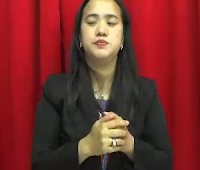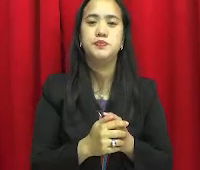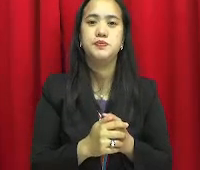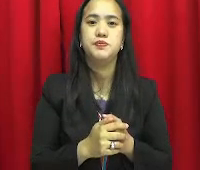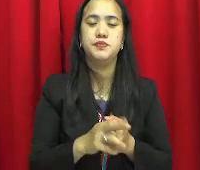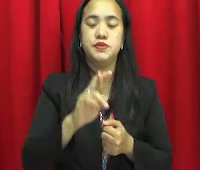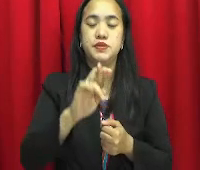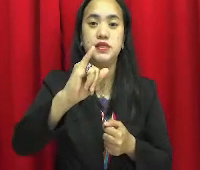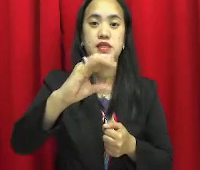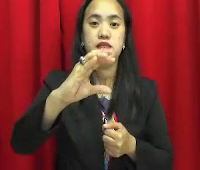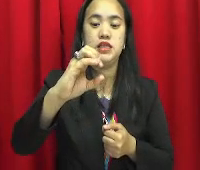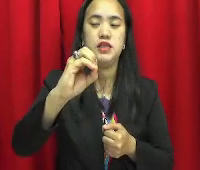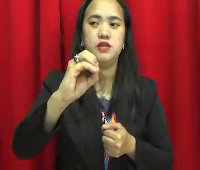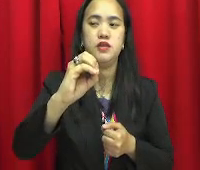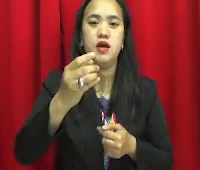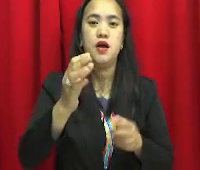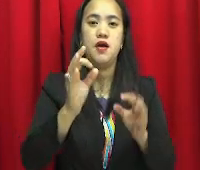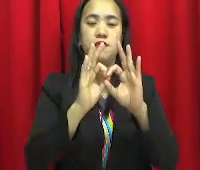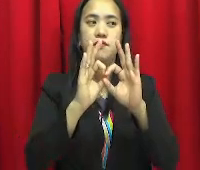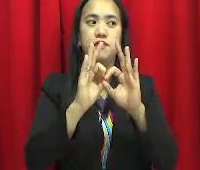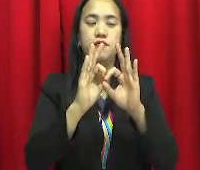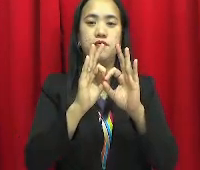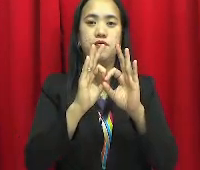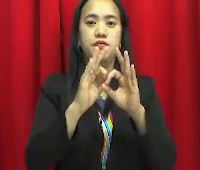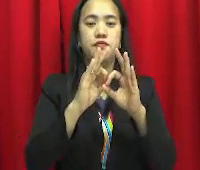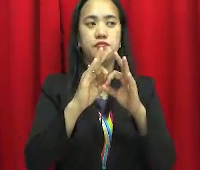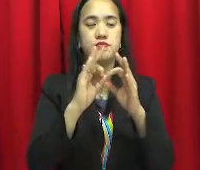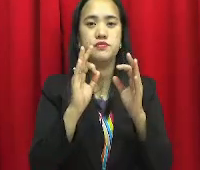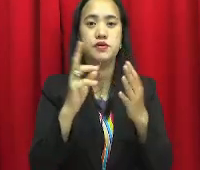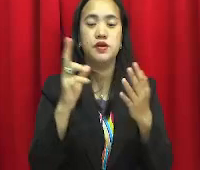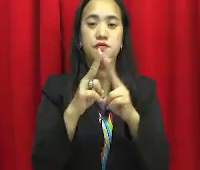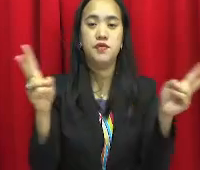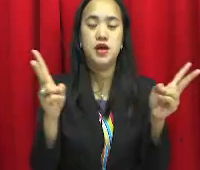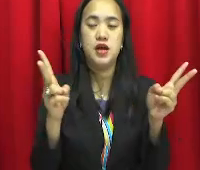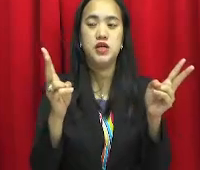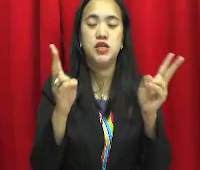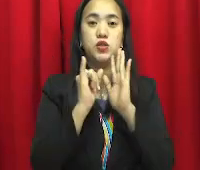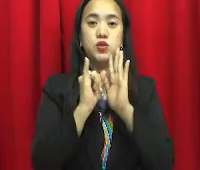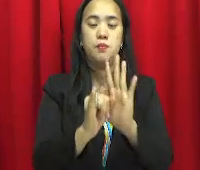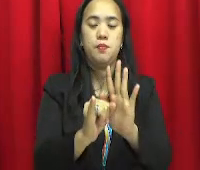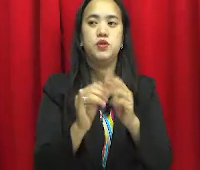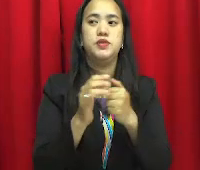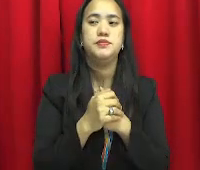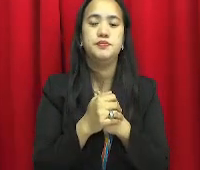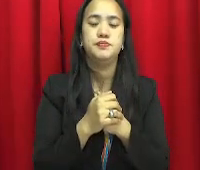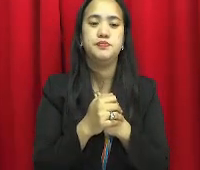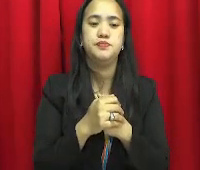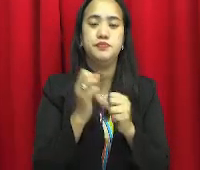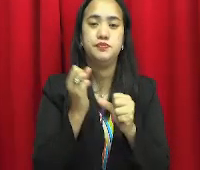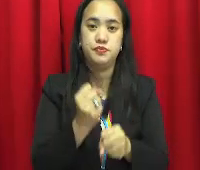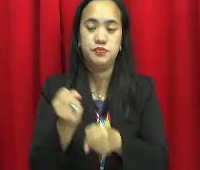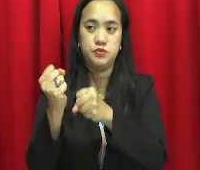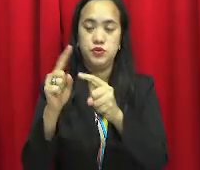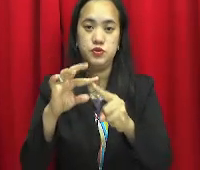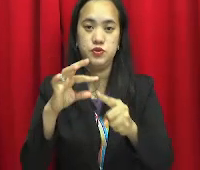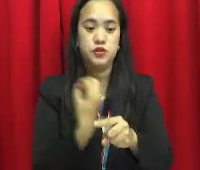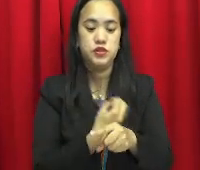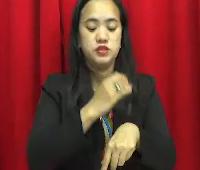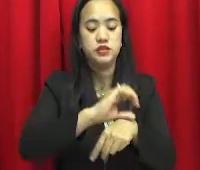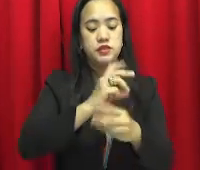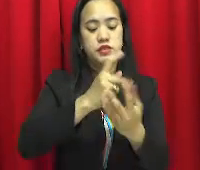to ay talagang very supportive sa ating programa. Andiyan rin si Marlon. Yeah, wow! Sir Marlon, hello! At